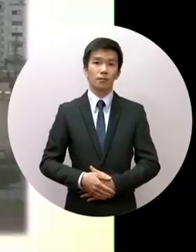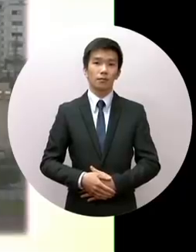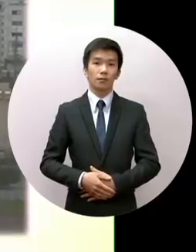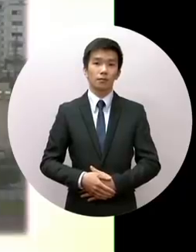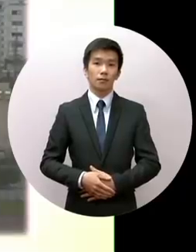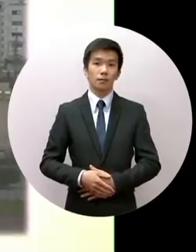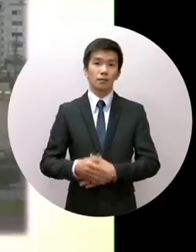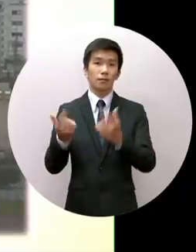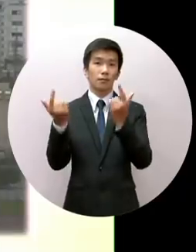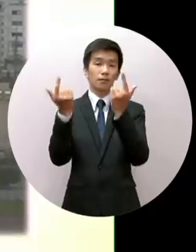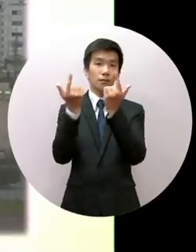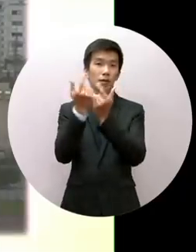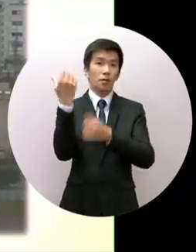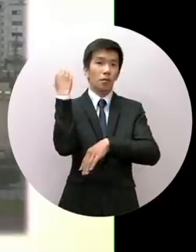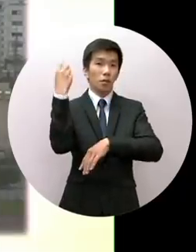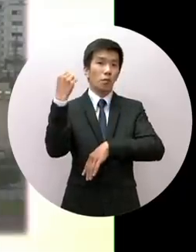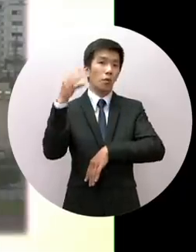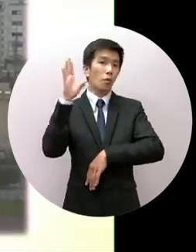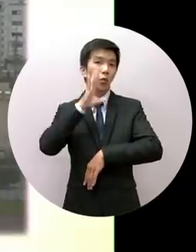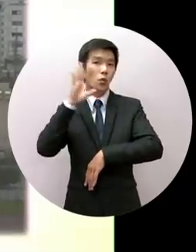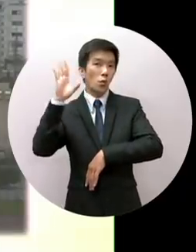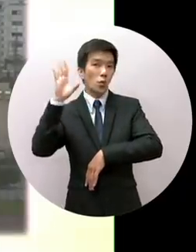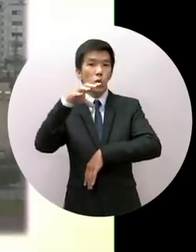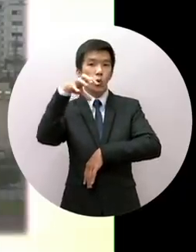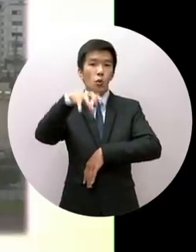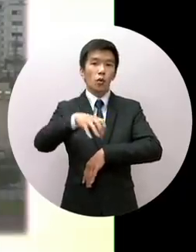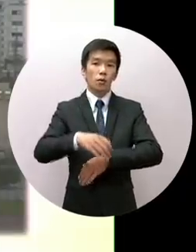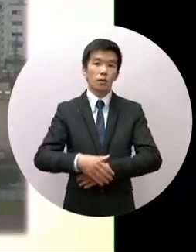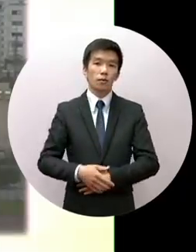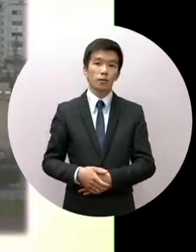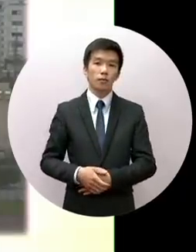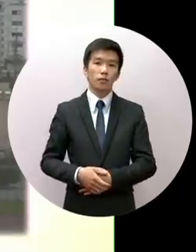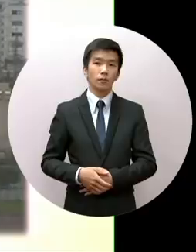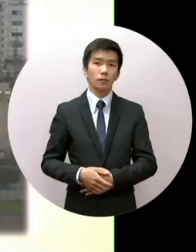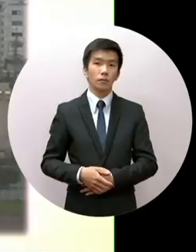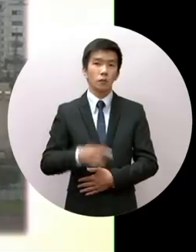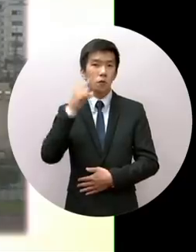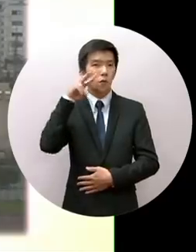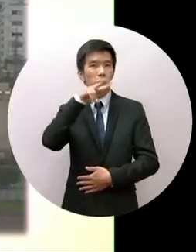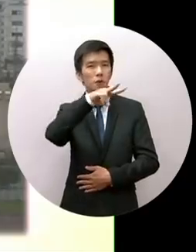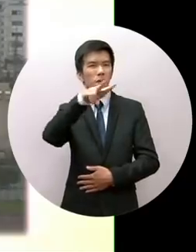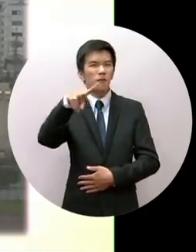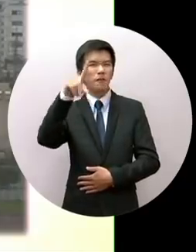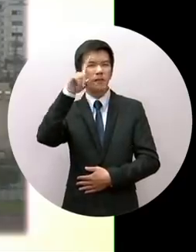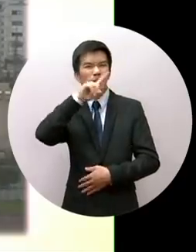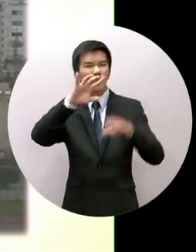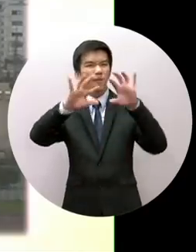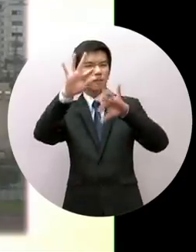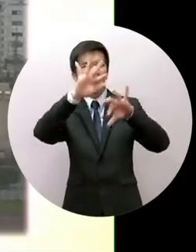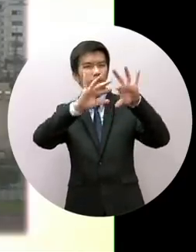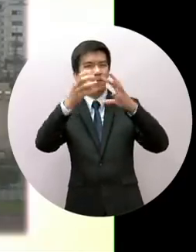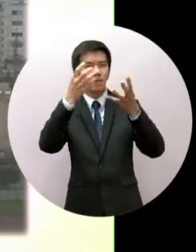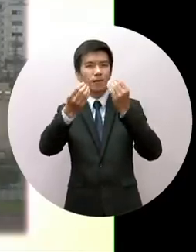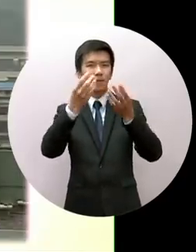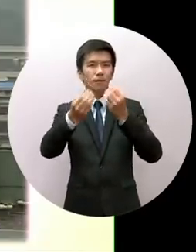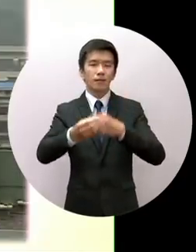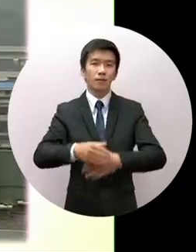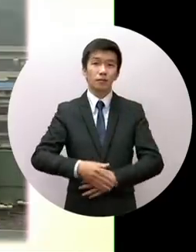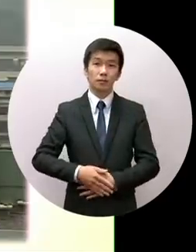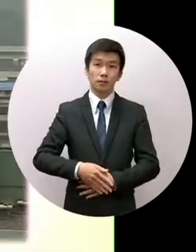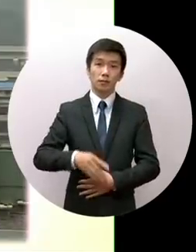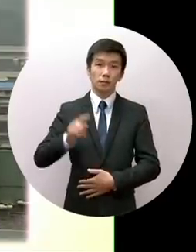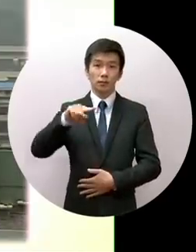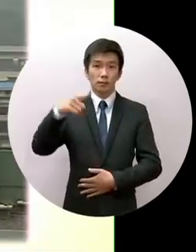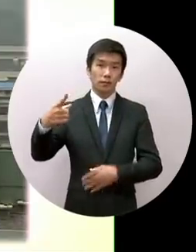这是台北流行音乐，从旁边看下去，一片雾蒙蒙。我们再看下面一